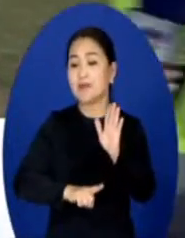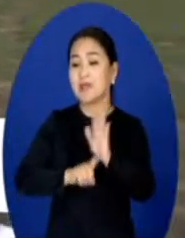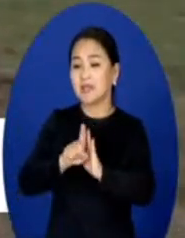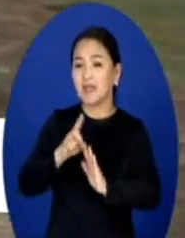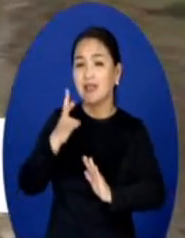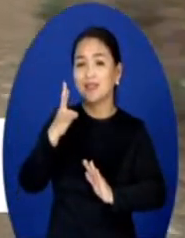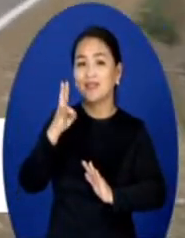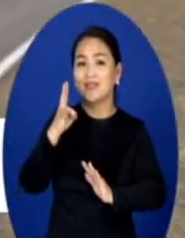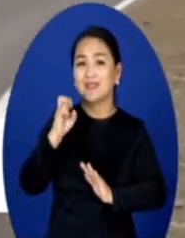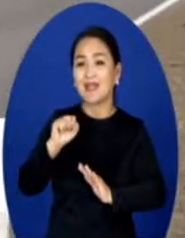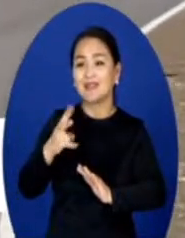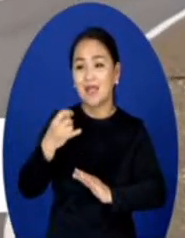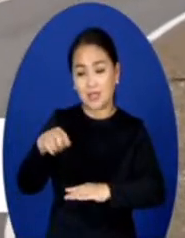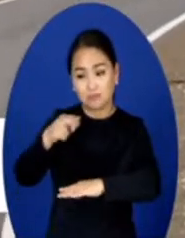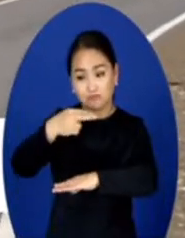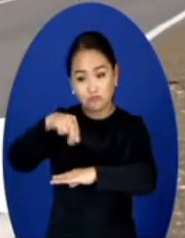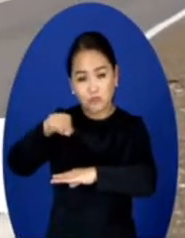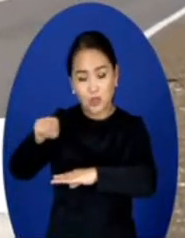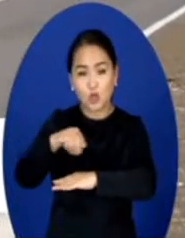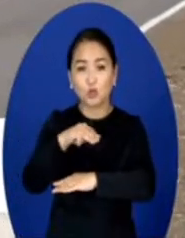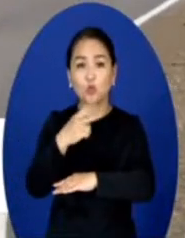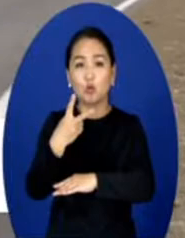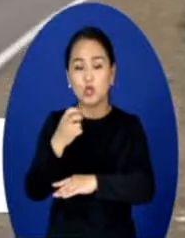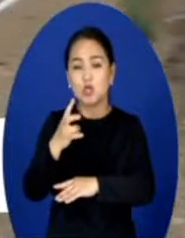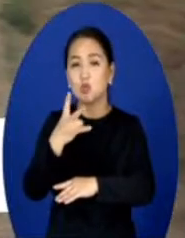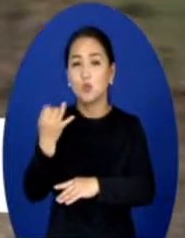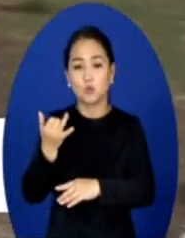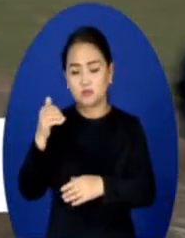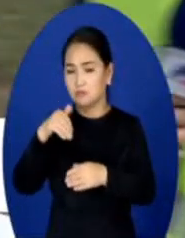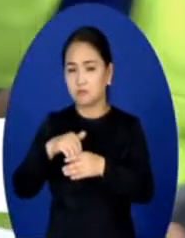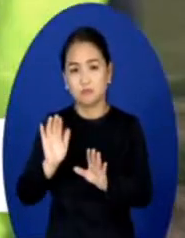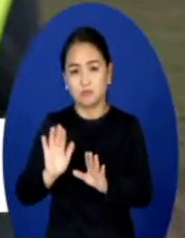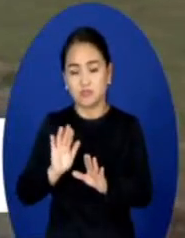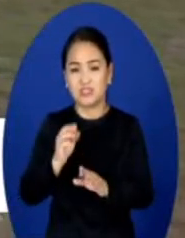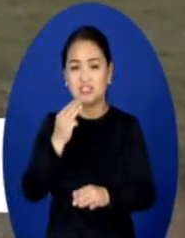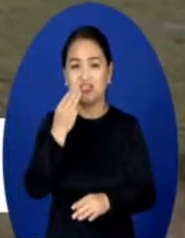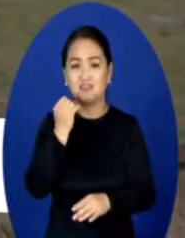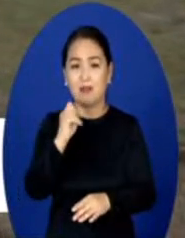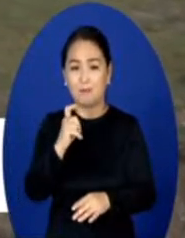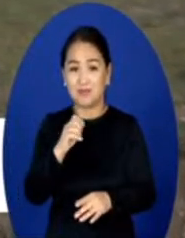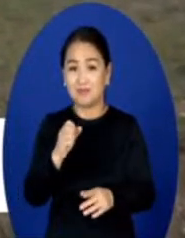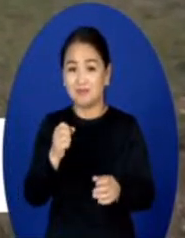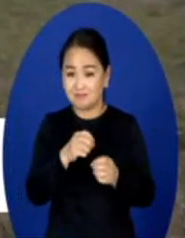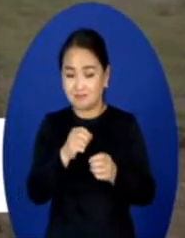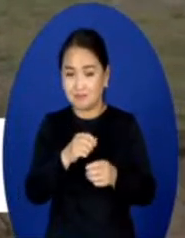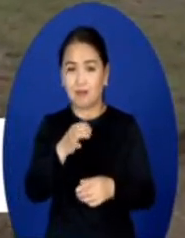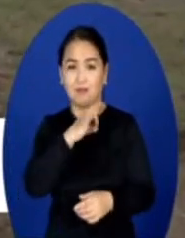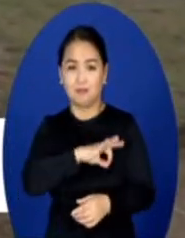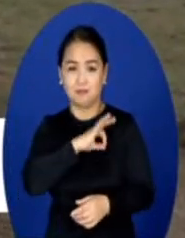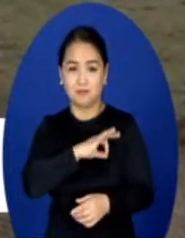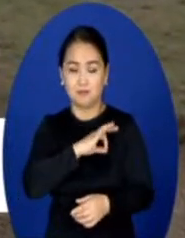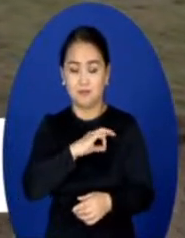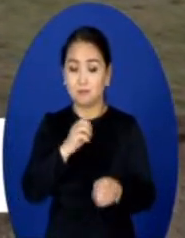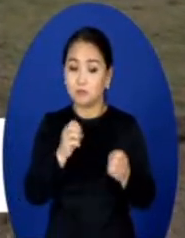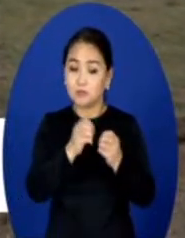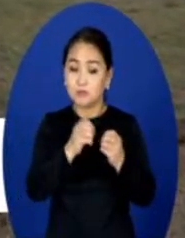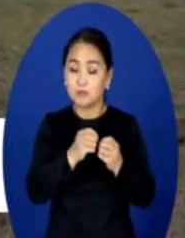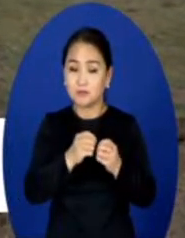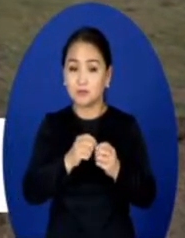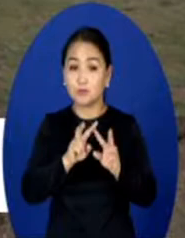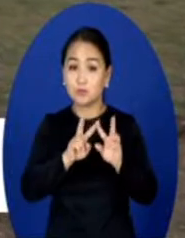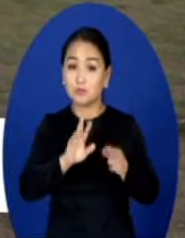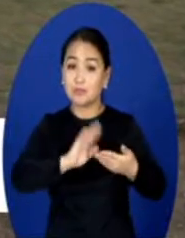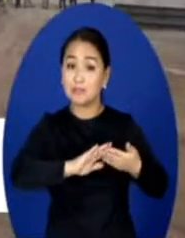налаахын орчмын айл өрхөд өвөлдөө түүхийн нүрсдүүлэхгүй зөвхөн шахмал төвш хэрэгэлдэг болох юм аа. Ингээд үзэгч та бүхэндээ үйлдвэрийн бүтээн байгуулалтын ажлын